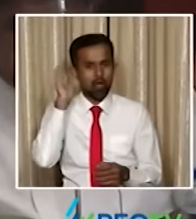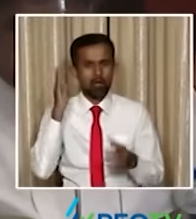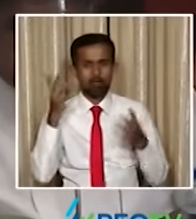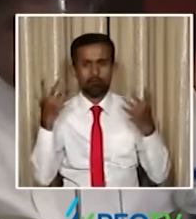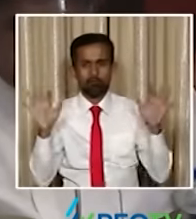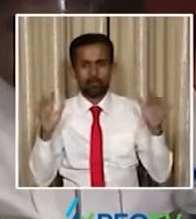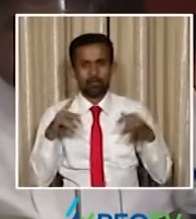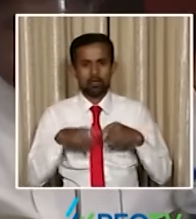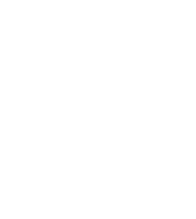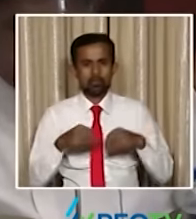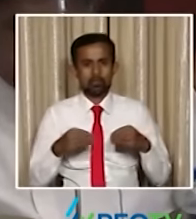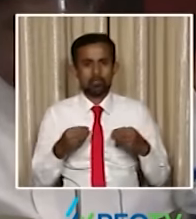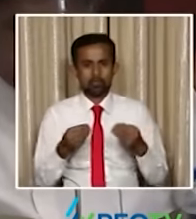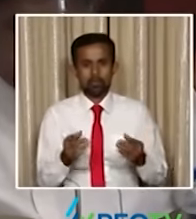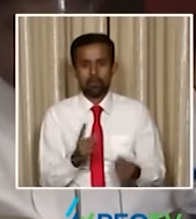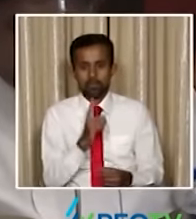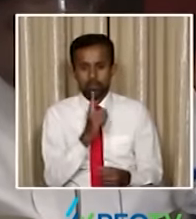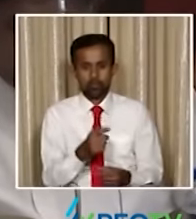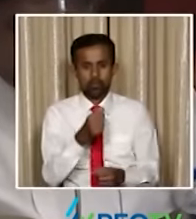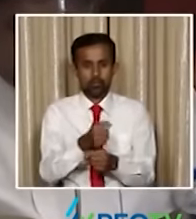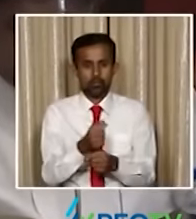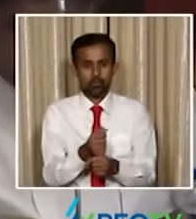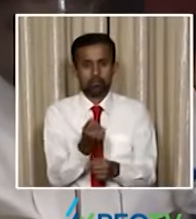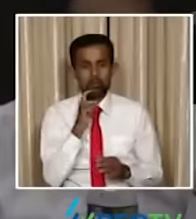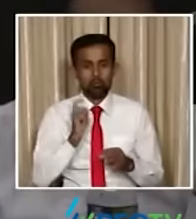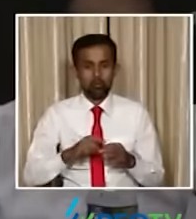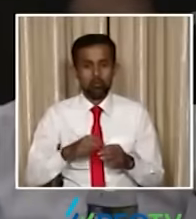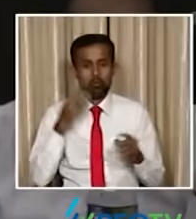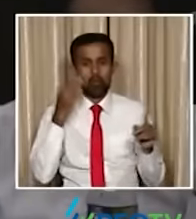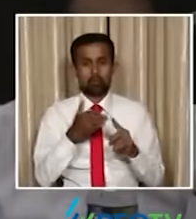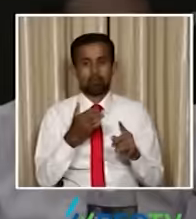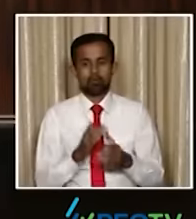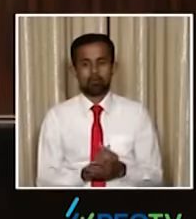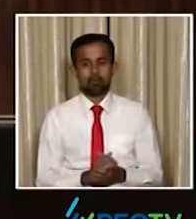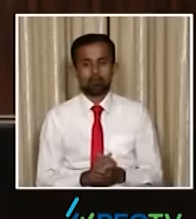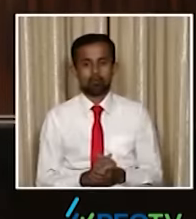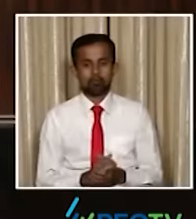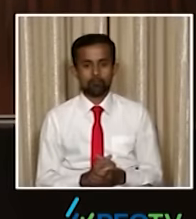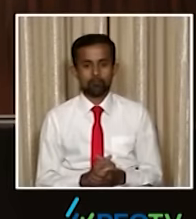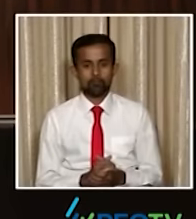ඉවරයි ඡන්ද තියන්න කිව්වා ආණ්ඩුව තමයි සල්ලි නැහැ කියන්නේ